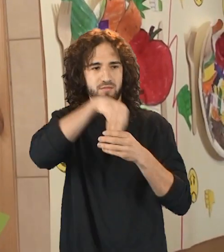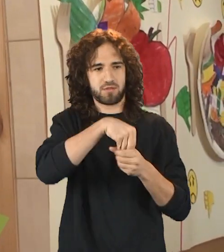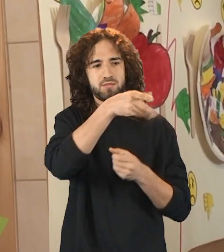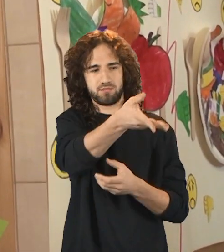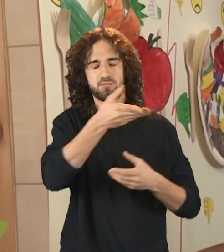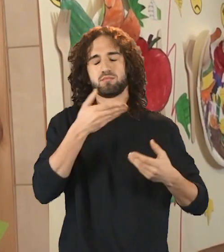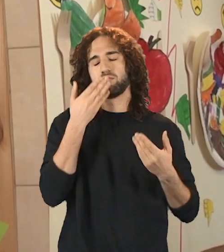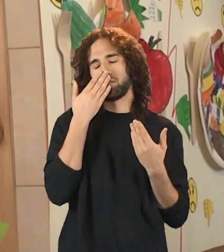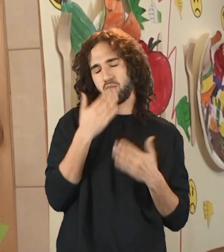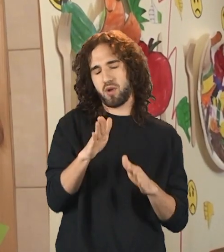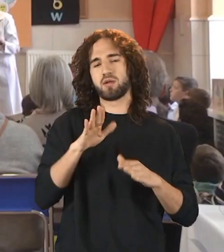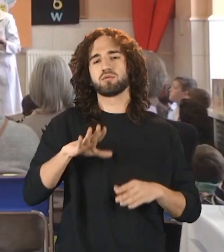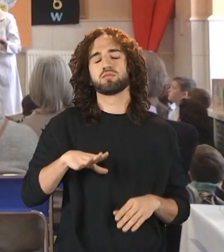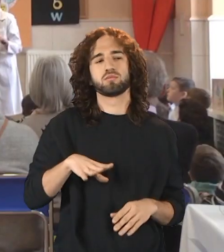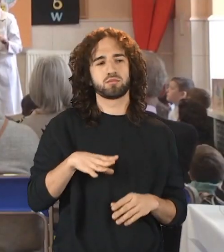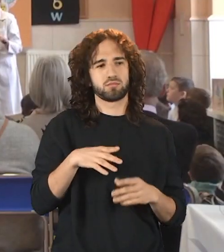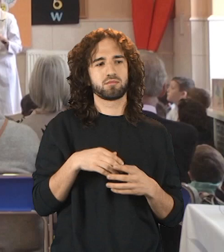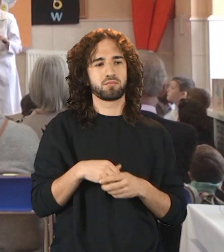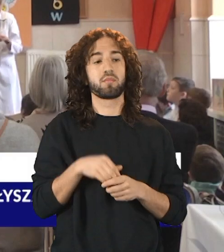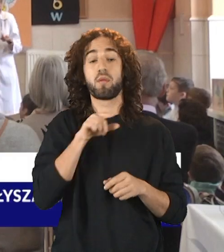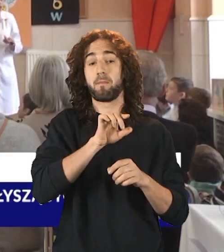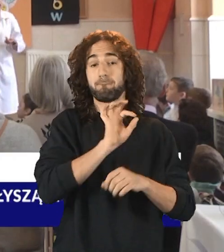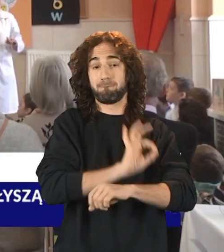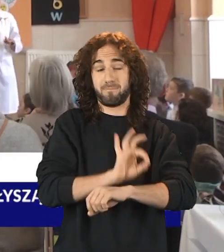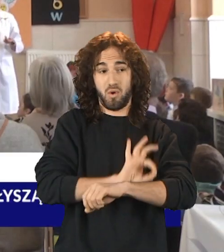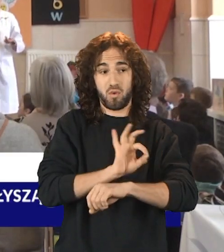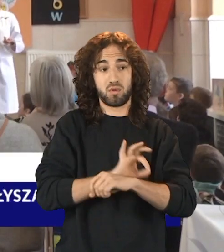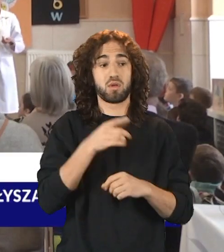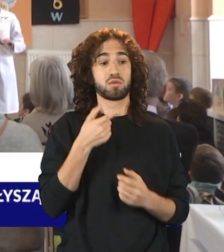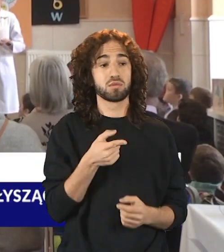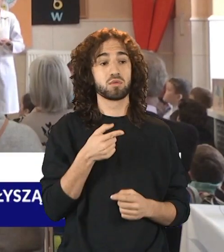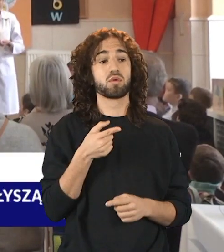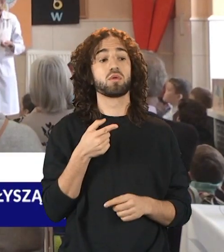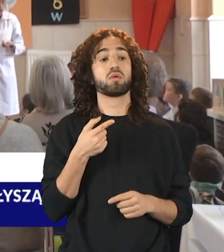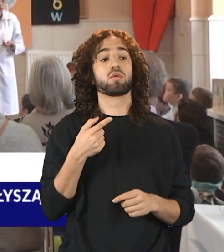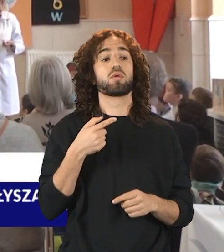książki czytamy i się ruszamy. W ramach tego projektu poznajemy tak,